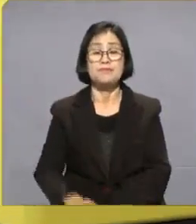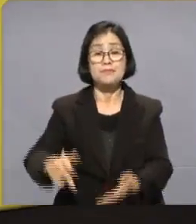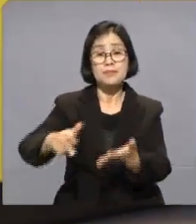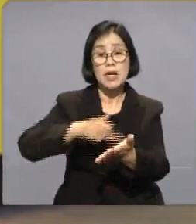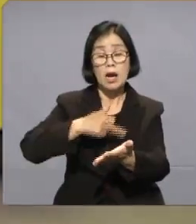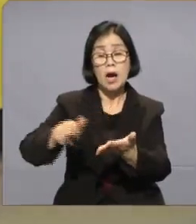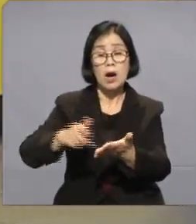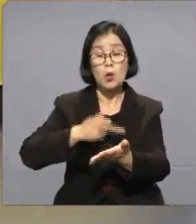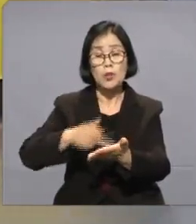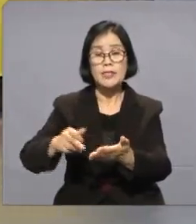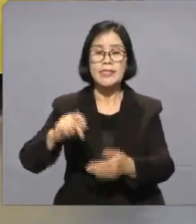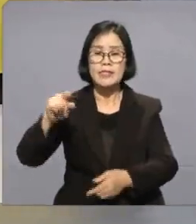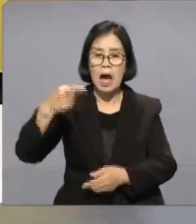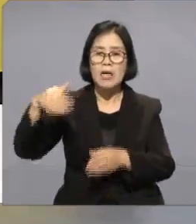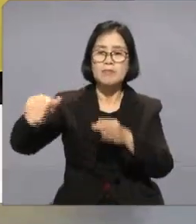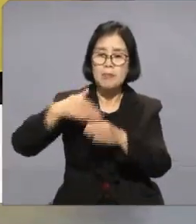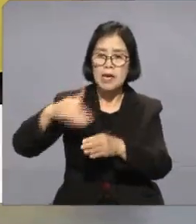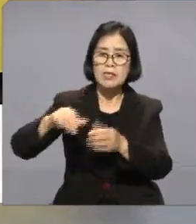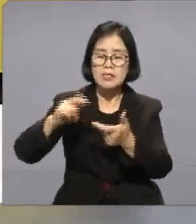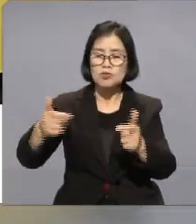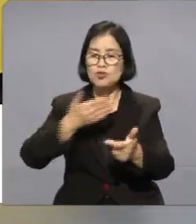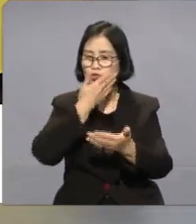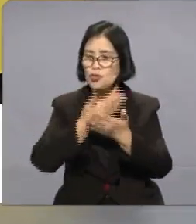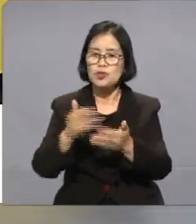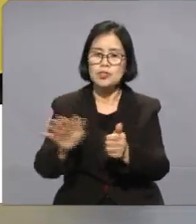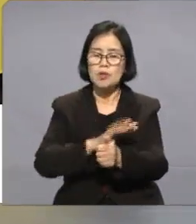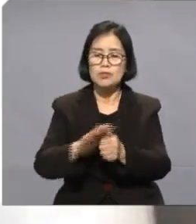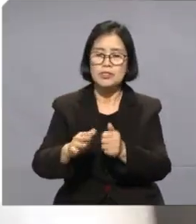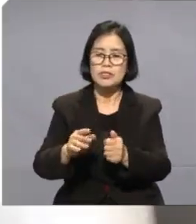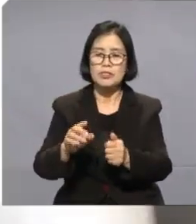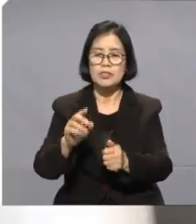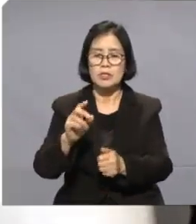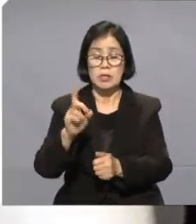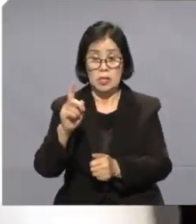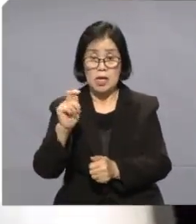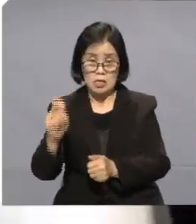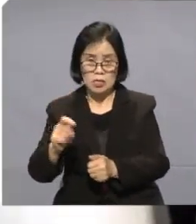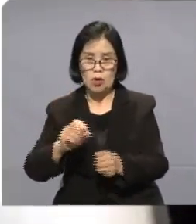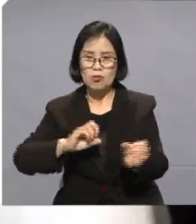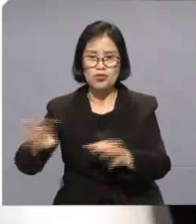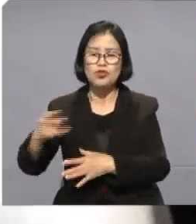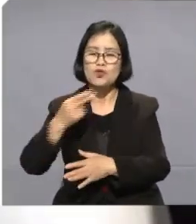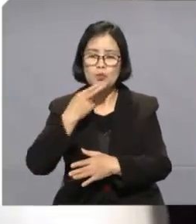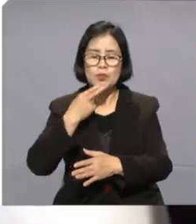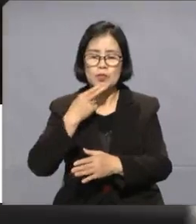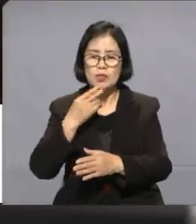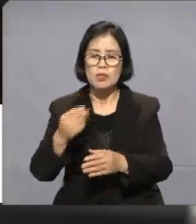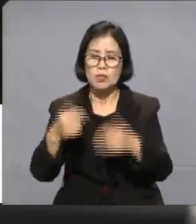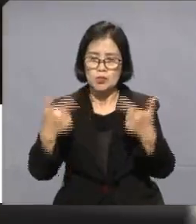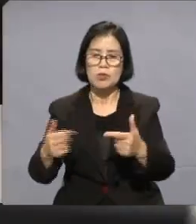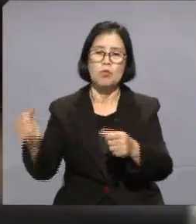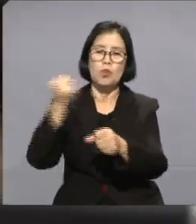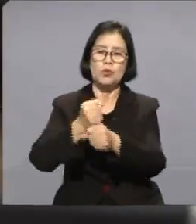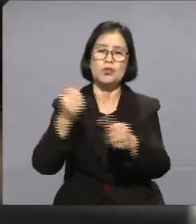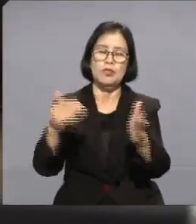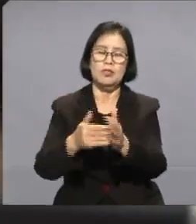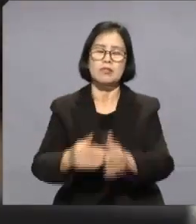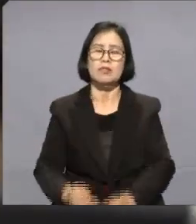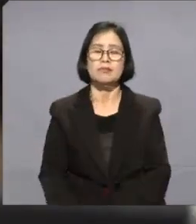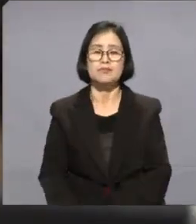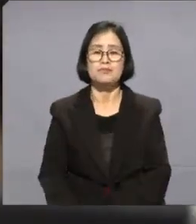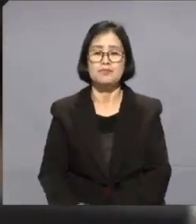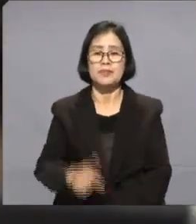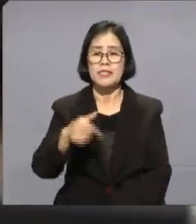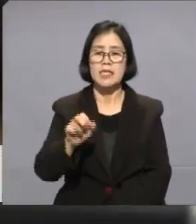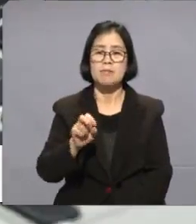카카오는 다음 메일 등 주요 서비스는 데이터 유실 없이 원상태로 회복됐다고 밝혔습니다. 일각에서 나온